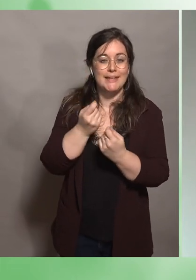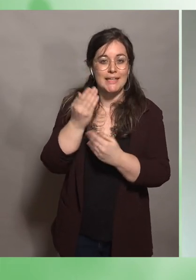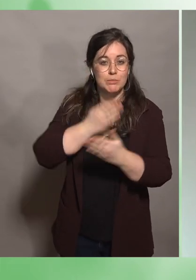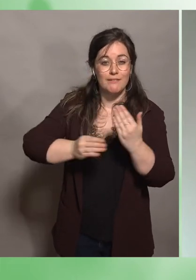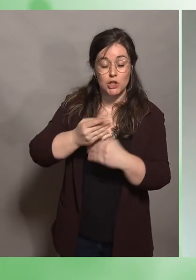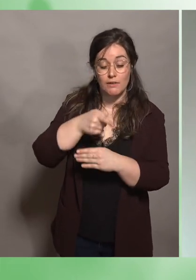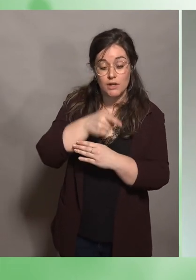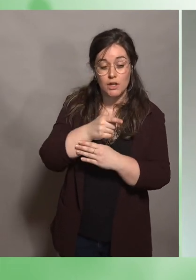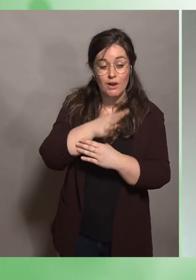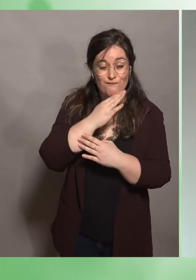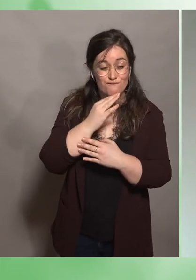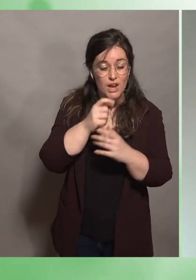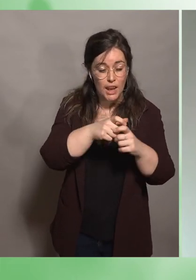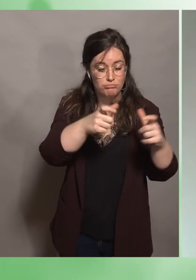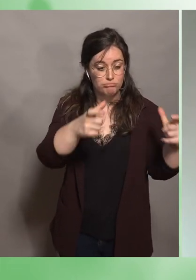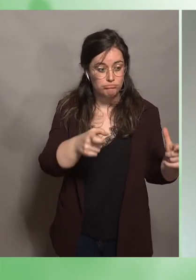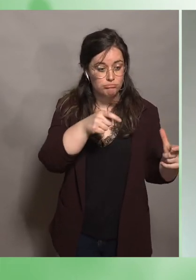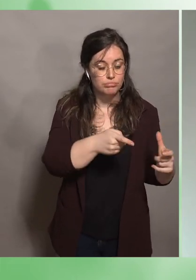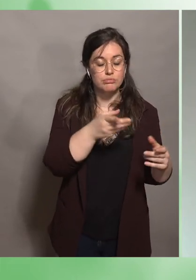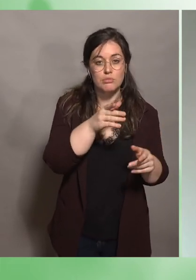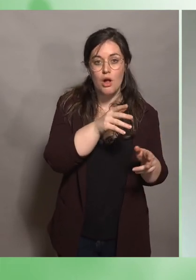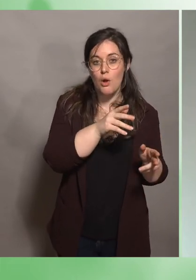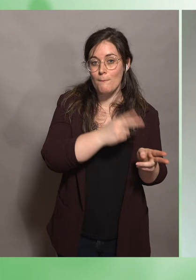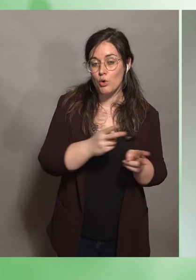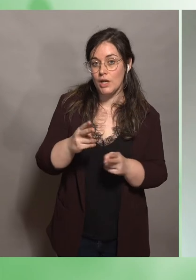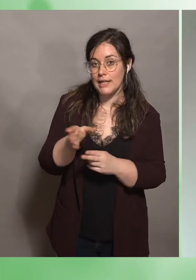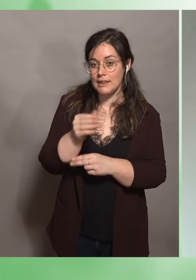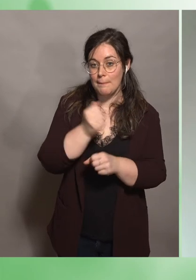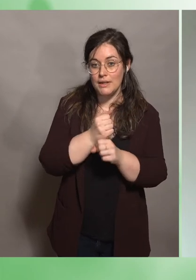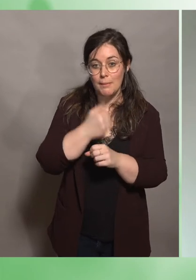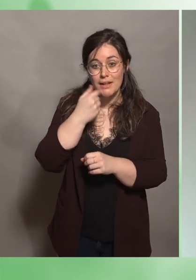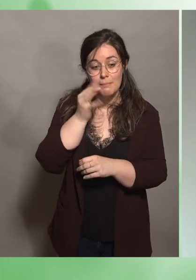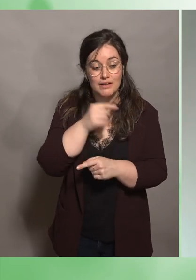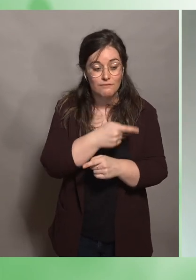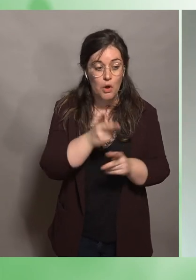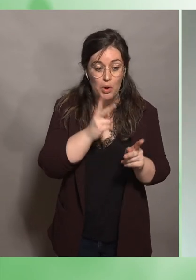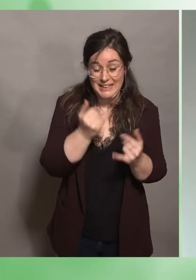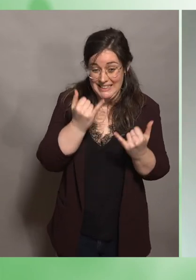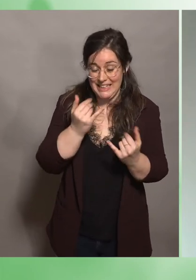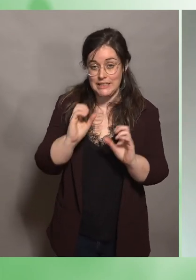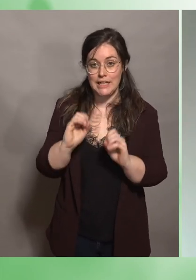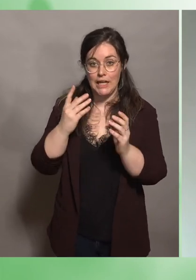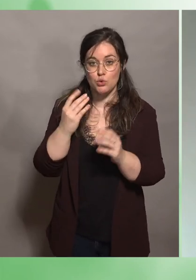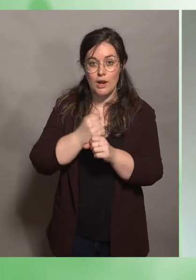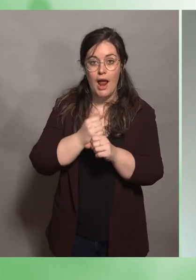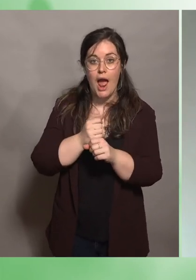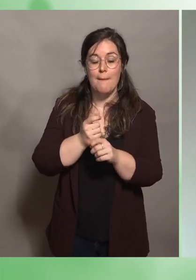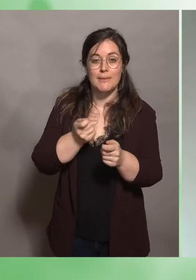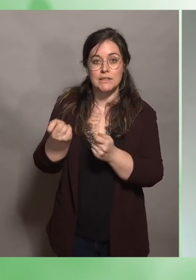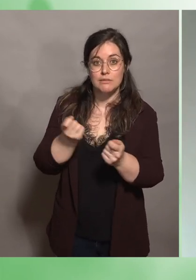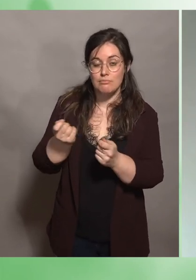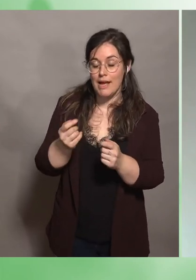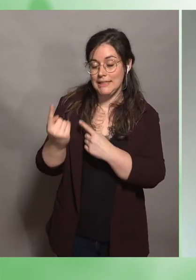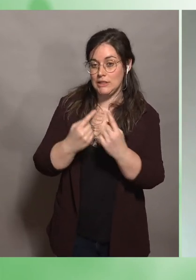an potenziellen Mitarbeiterinnen und Mitarbeitern ist, die man gerade in der aktuellen Arbeitsmarktsituation einfach gar